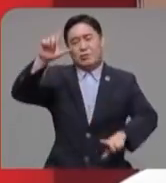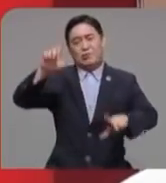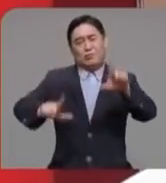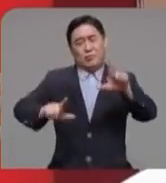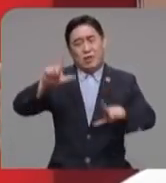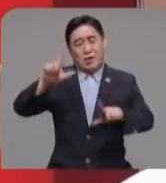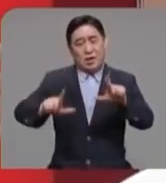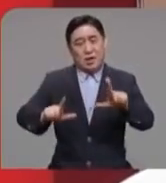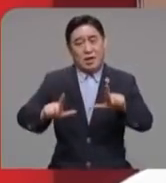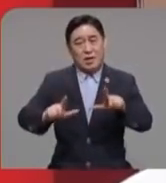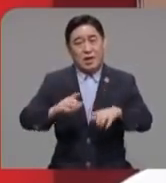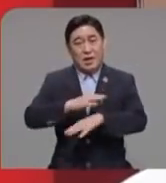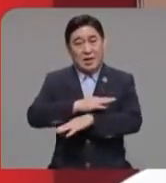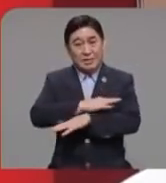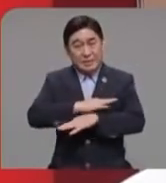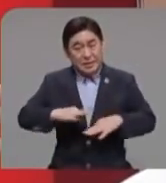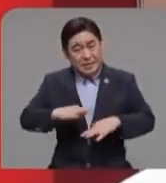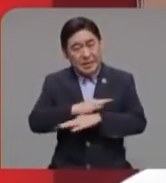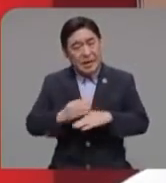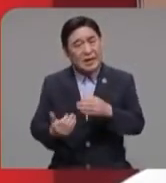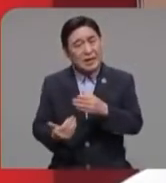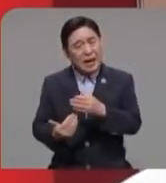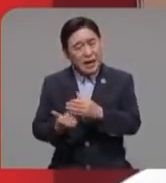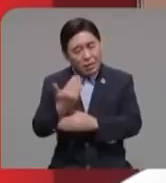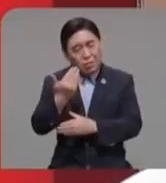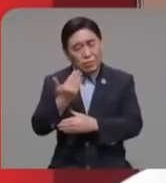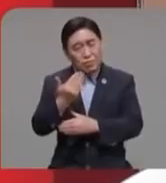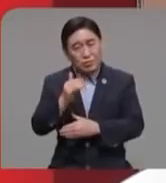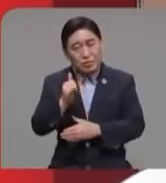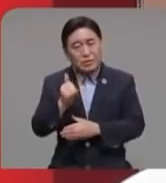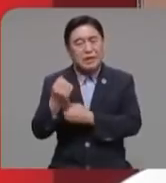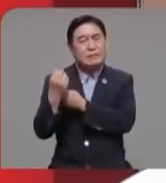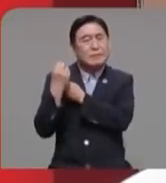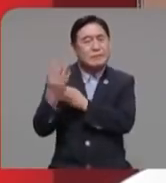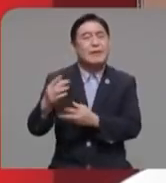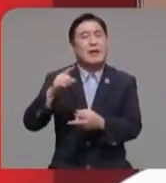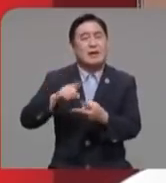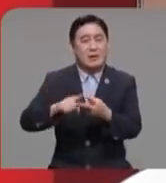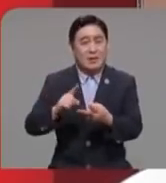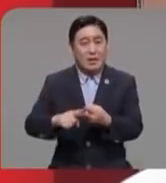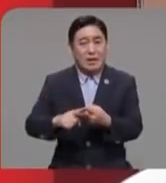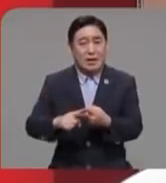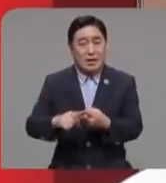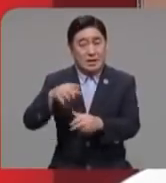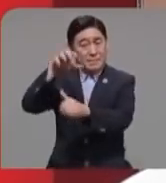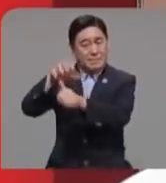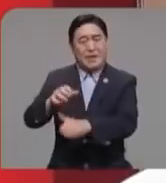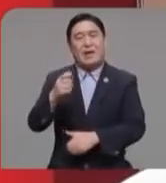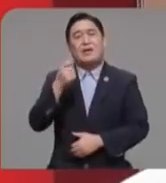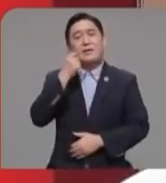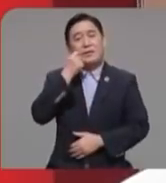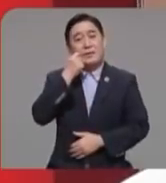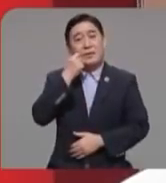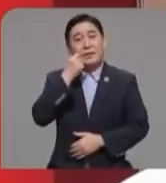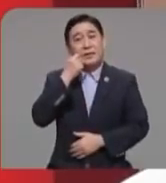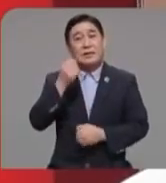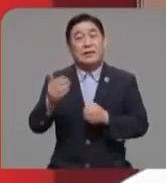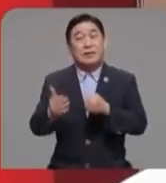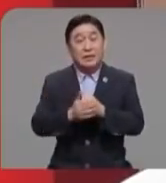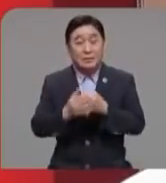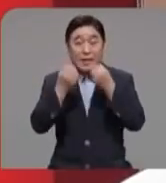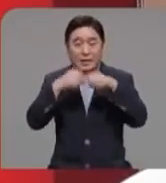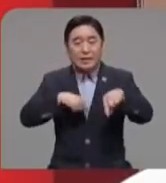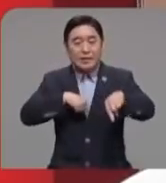구조가 이런 비리가 나오도록 방치하거나 그걸 제대로 규제를 못했다. 그래서 이런 새로운